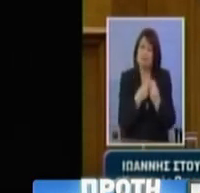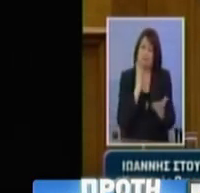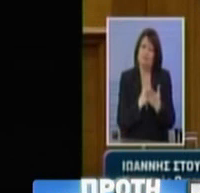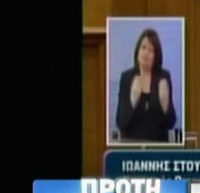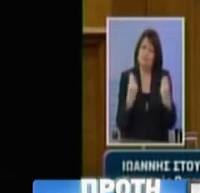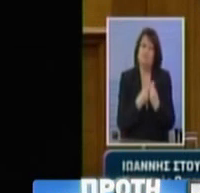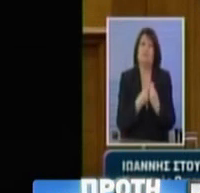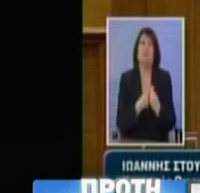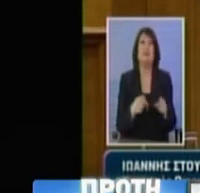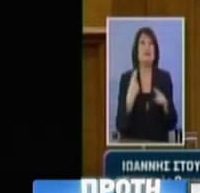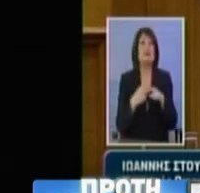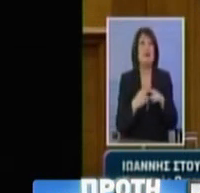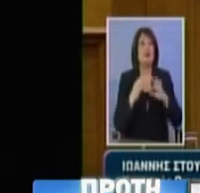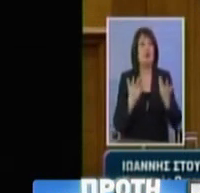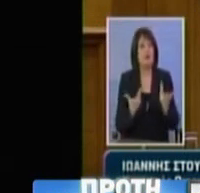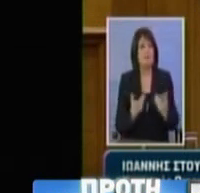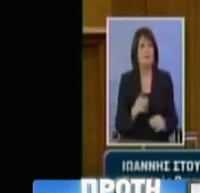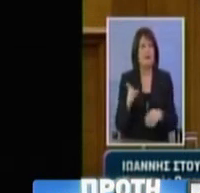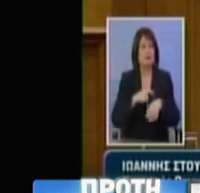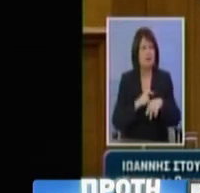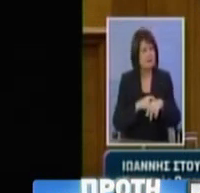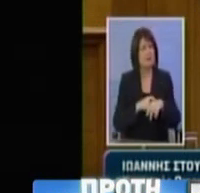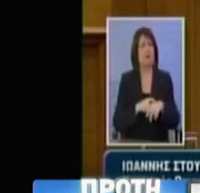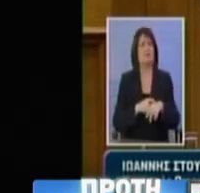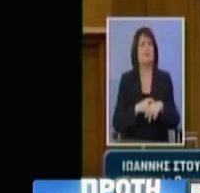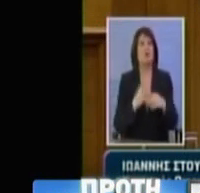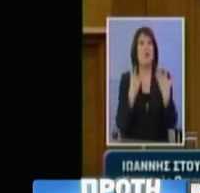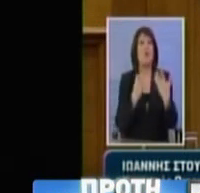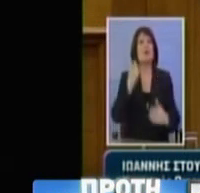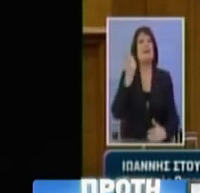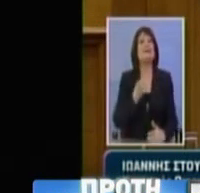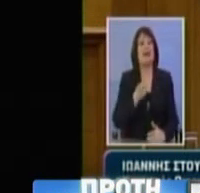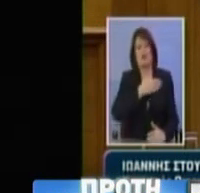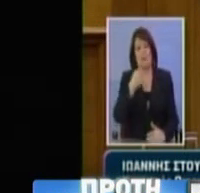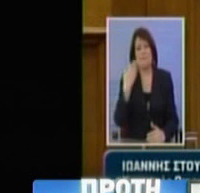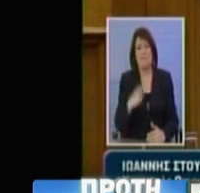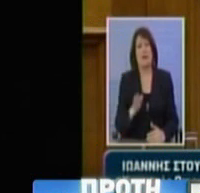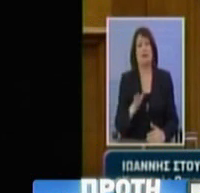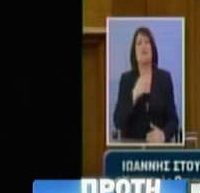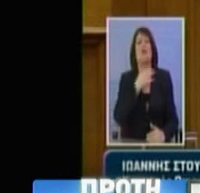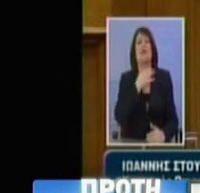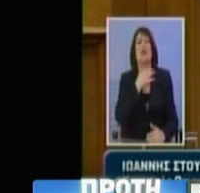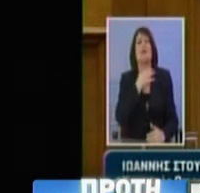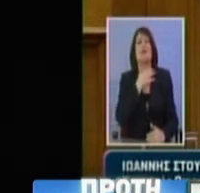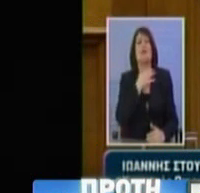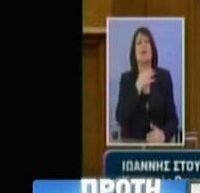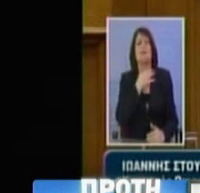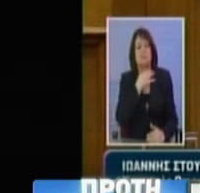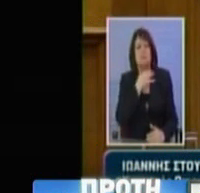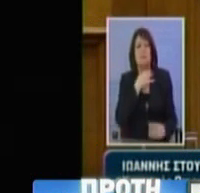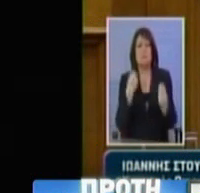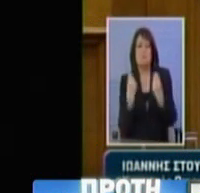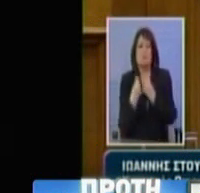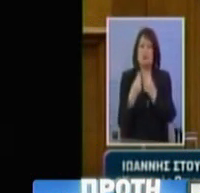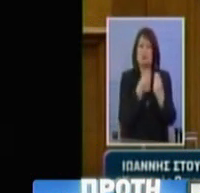το δέχεται. Το επισημαίνει και στις διαπραγματεύσεις με τους εταίρους μας, όσο και σε ανώτερο επίπεδο. Όμως, η δημοσιονομική προσαρμογή